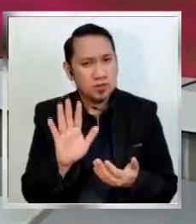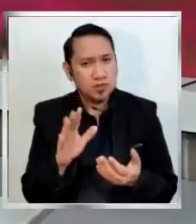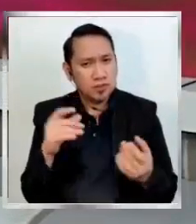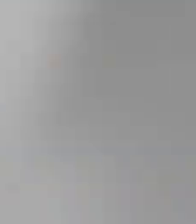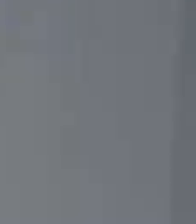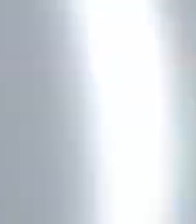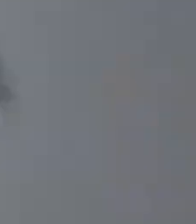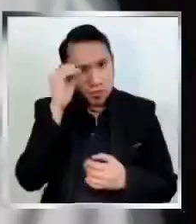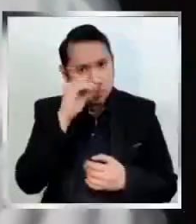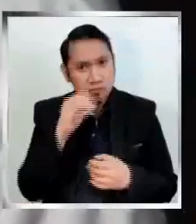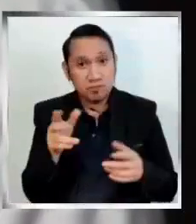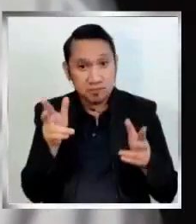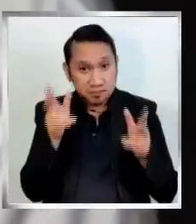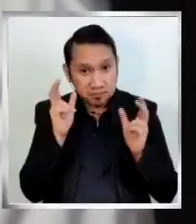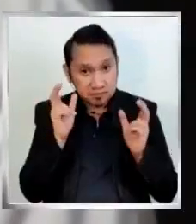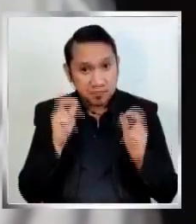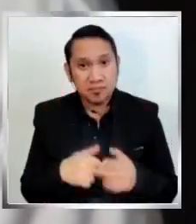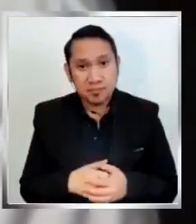Oida.